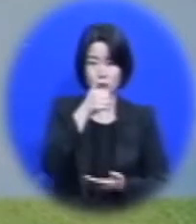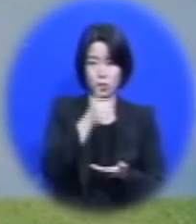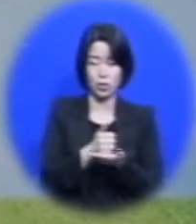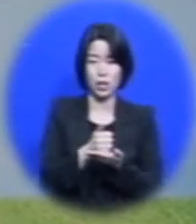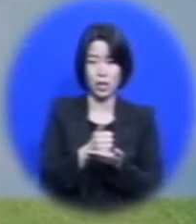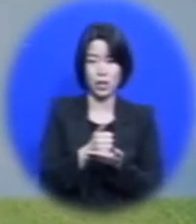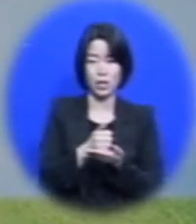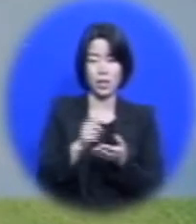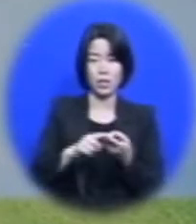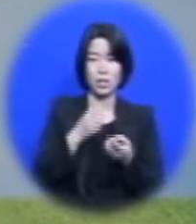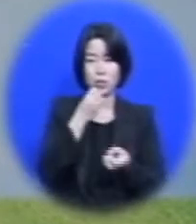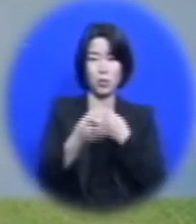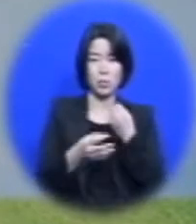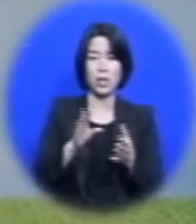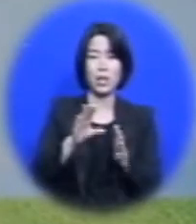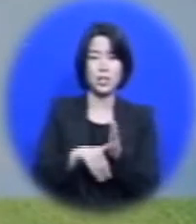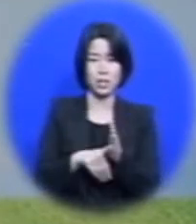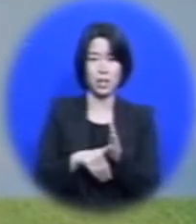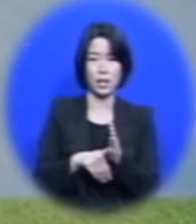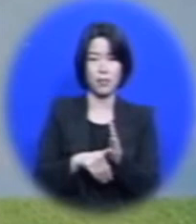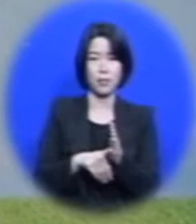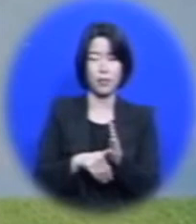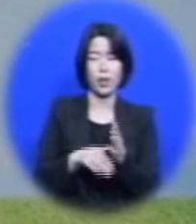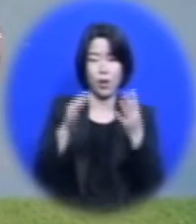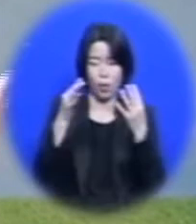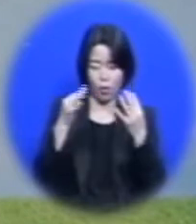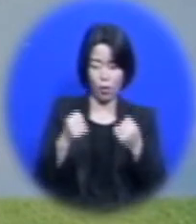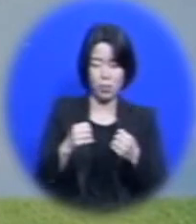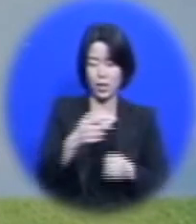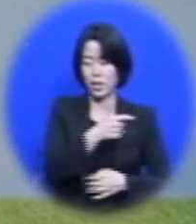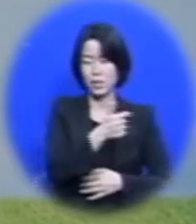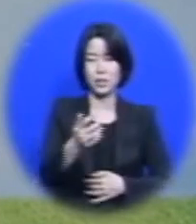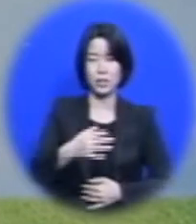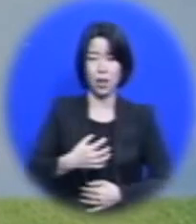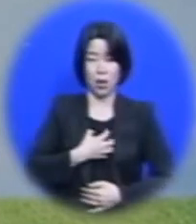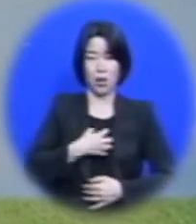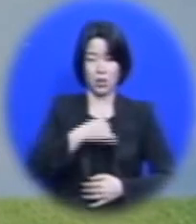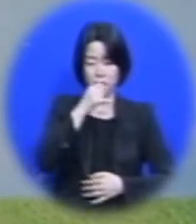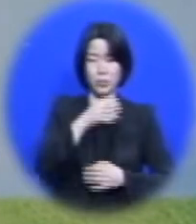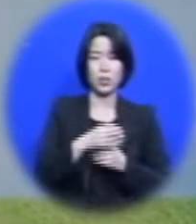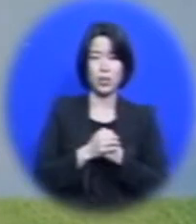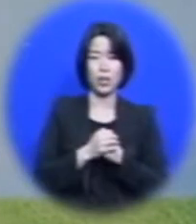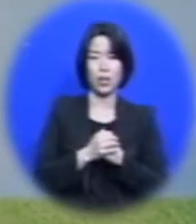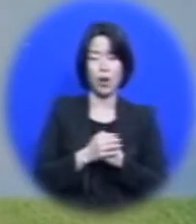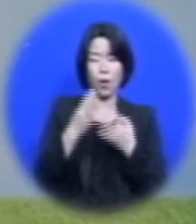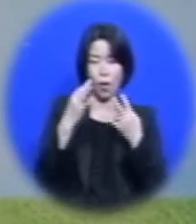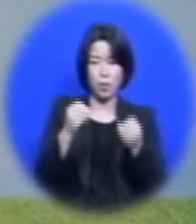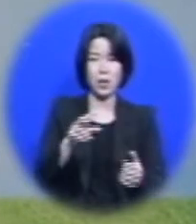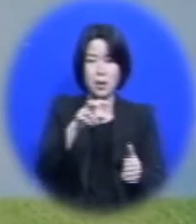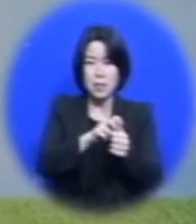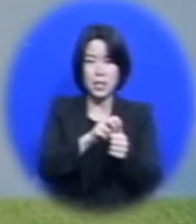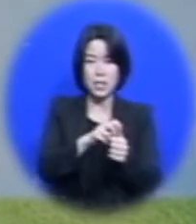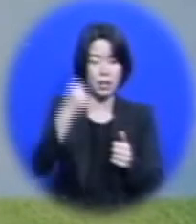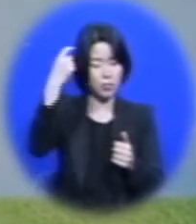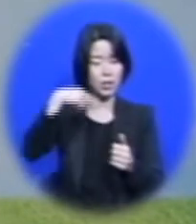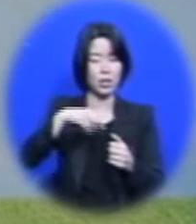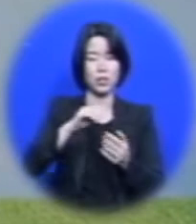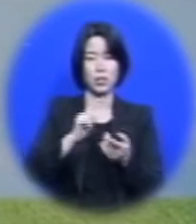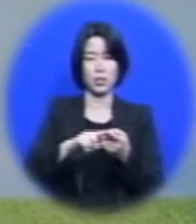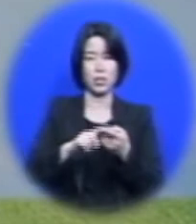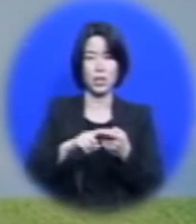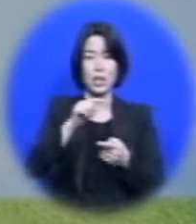지었다는 것을 고백했을 때 얼마나 큰 충격을 받았는지, 얼마나 배신감을 느꼈는지,